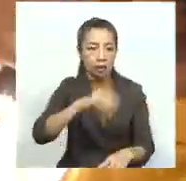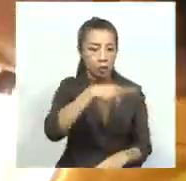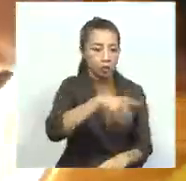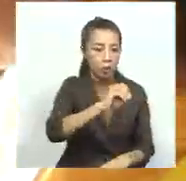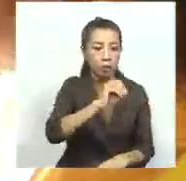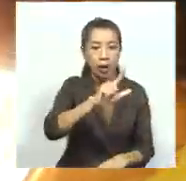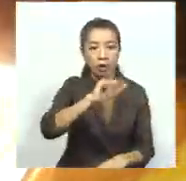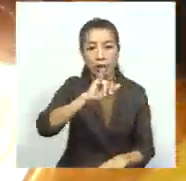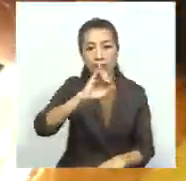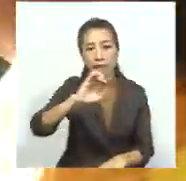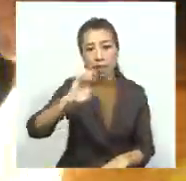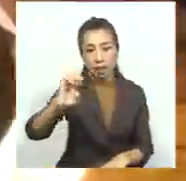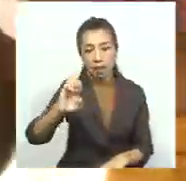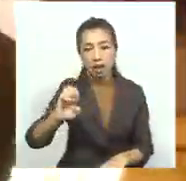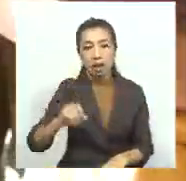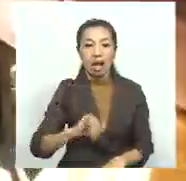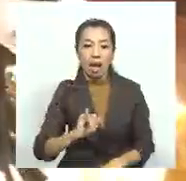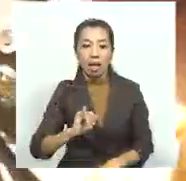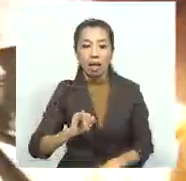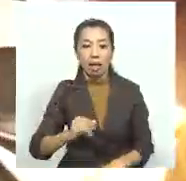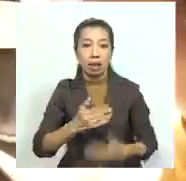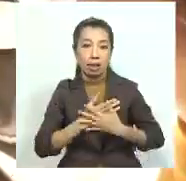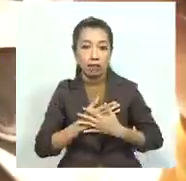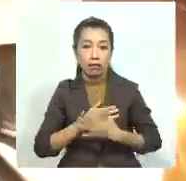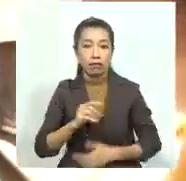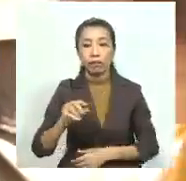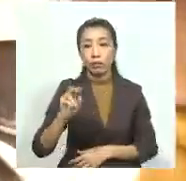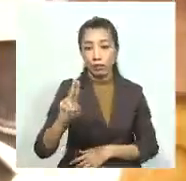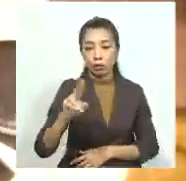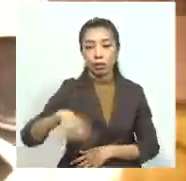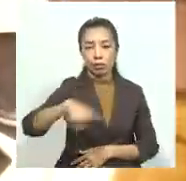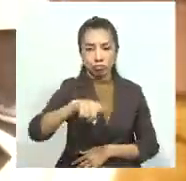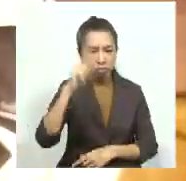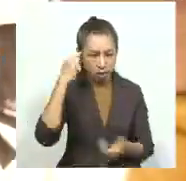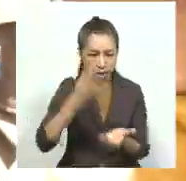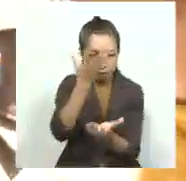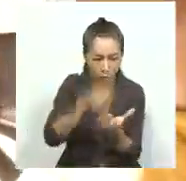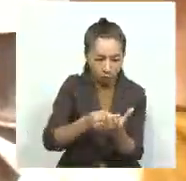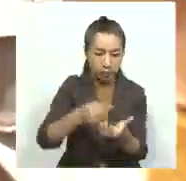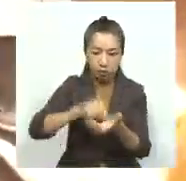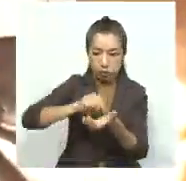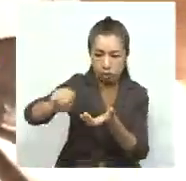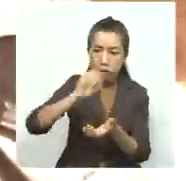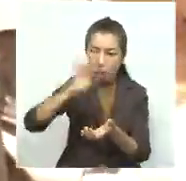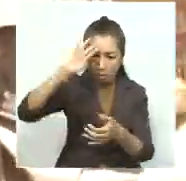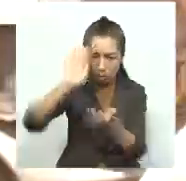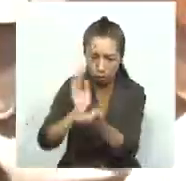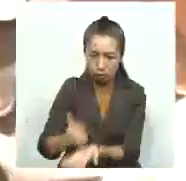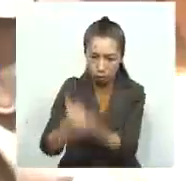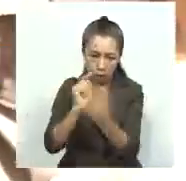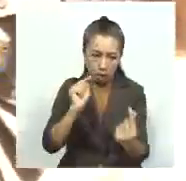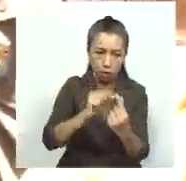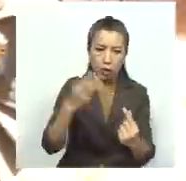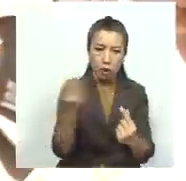Police Alert You ค่ะซึ่งสามารถดาวน์โหลดง่ายแล้วก็ใช้ได้จริงนะคะทั้งแจ้งเหตุด่วนเหตุร้ายให้ตำรวจเข้